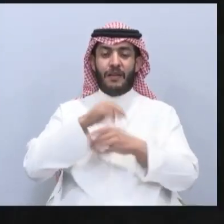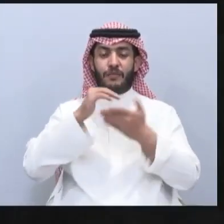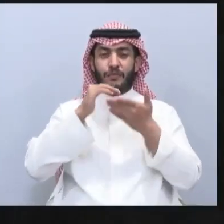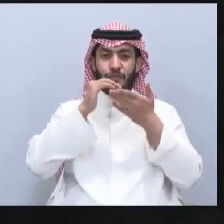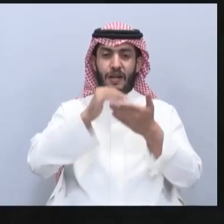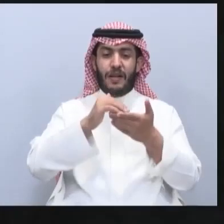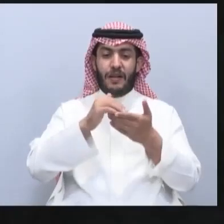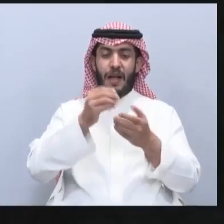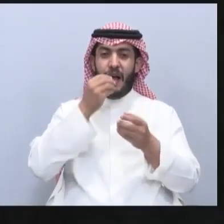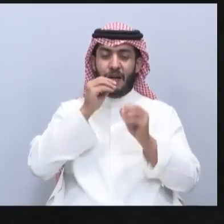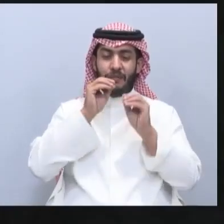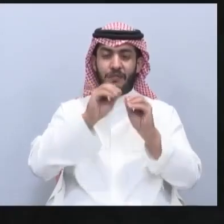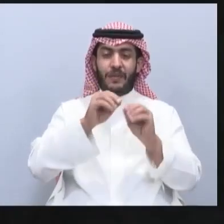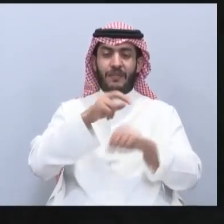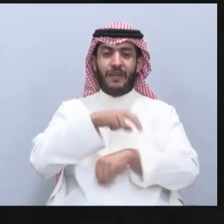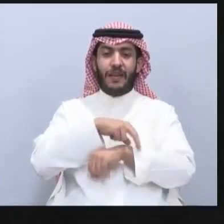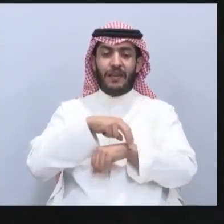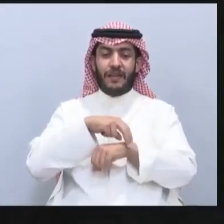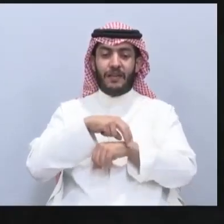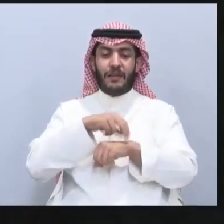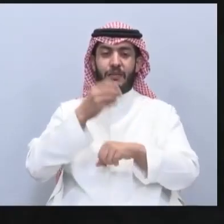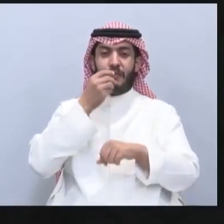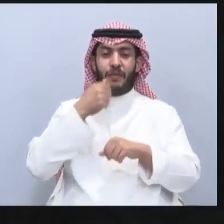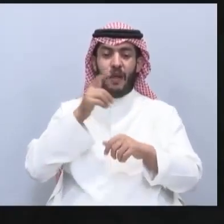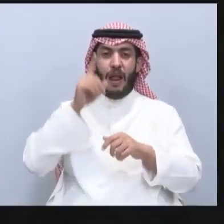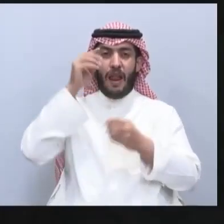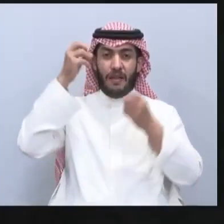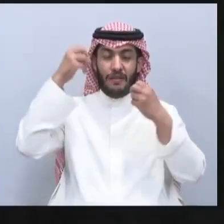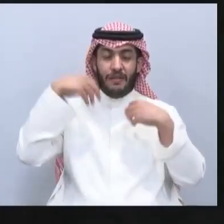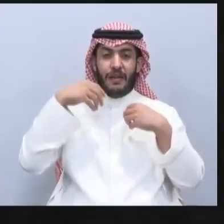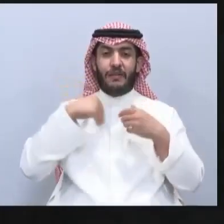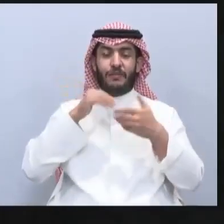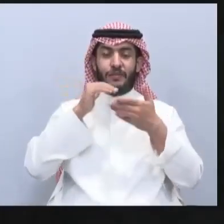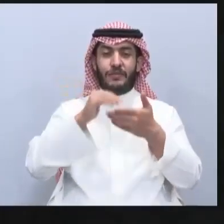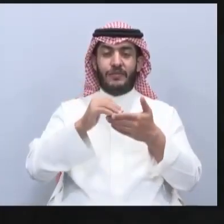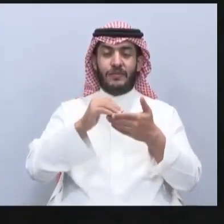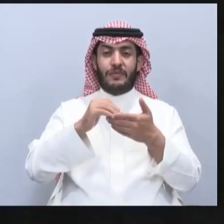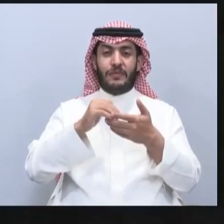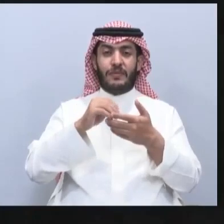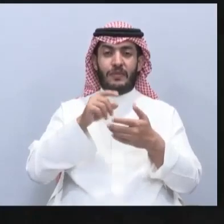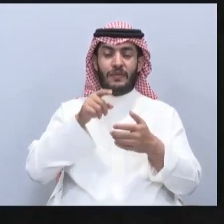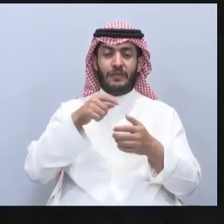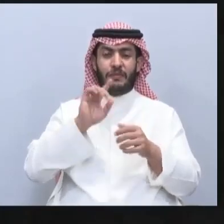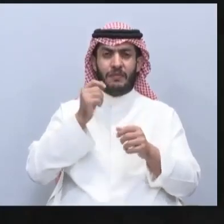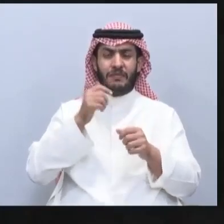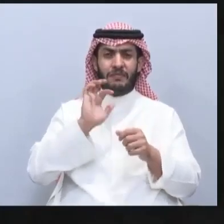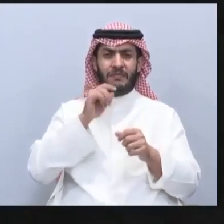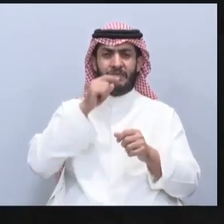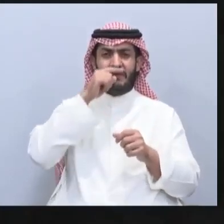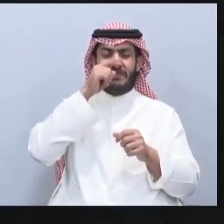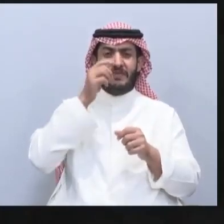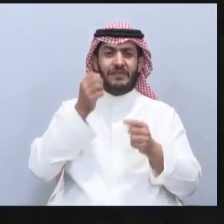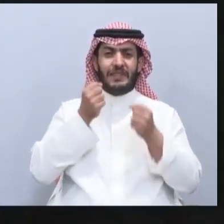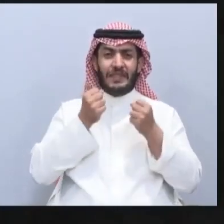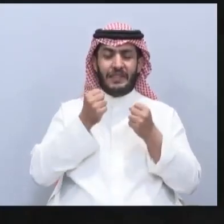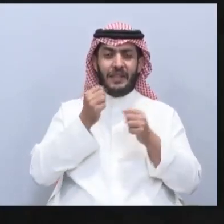ويساعده يطعم هذا الفقير من من ما اتاه الله جل وعلا اذا لا يكونوا انانيا الغني لا